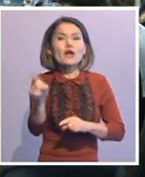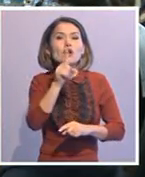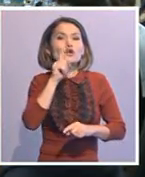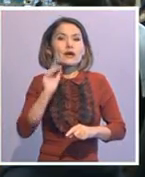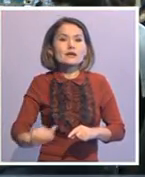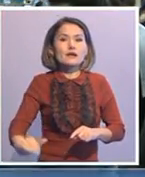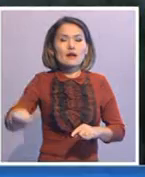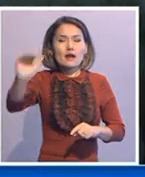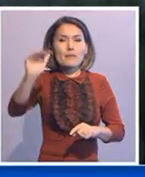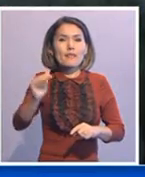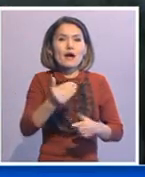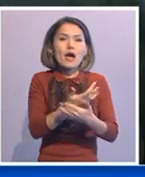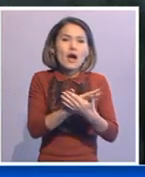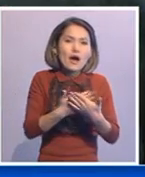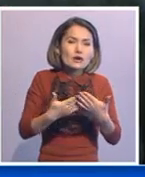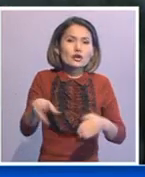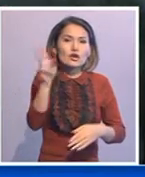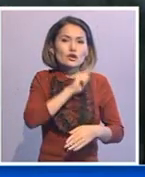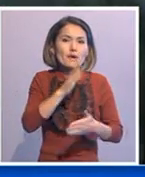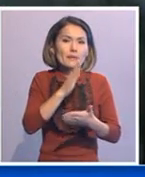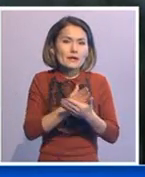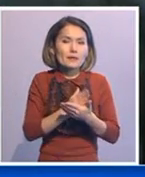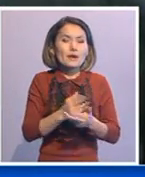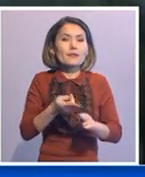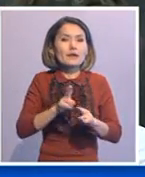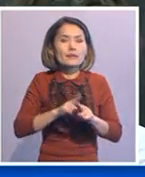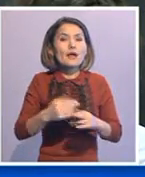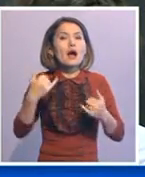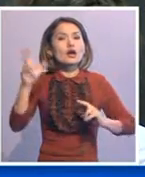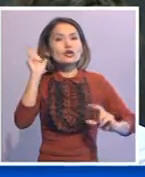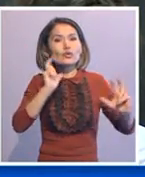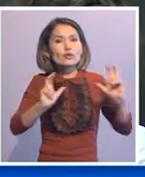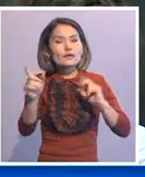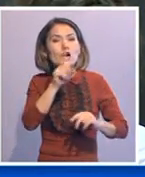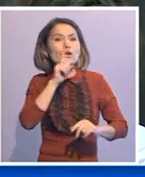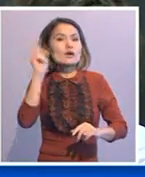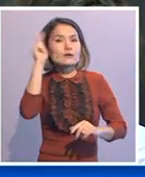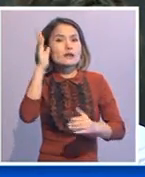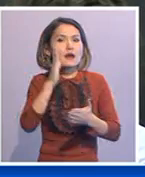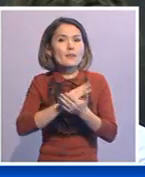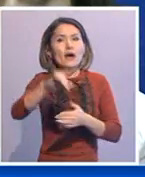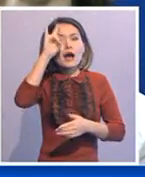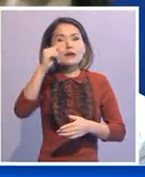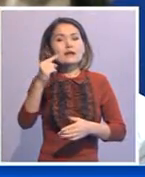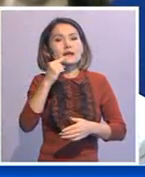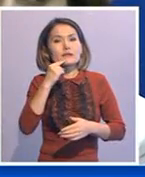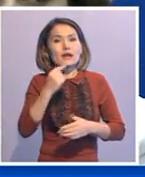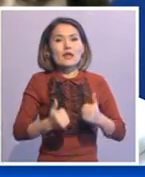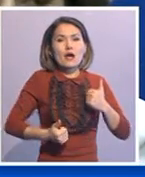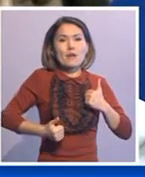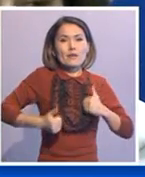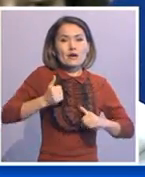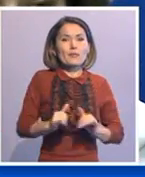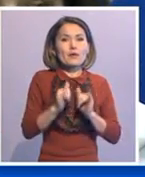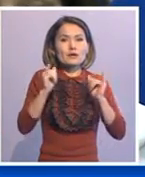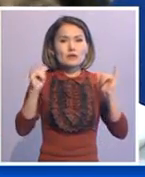жастар қазір әр салада табысты еңбек етіп жүр. Араларында әлде болса білім алып жатқандар да бар. Олар қазақ тілінің мерейі мен рухын асқақтата түсу